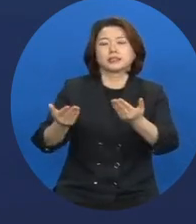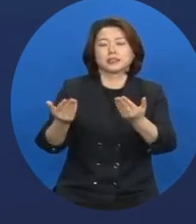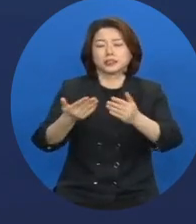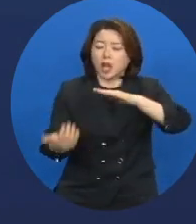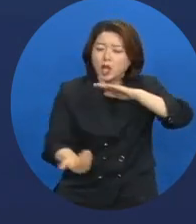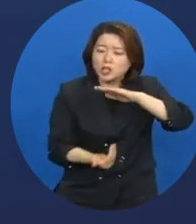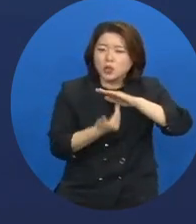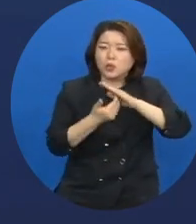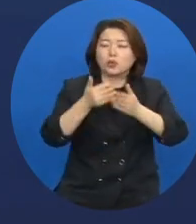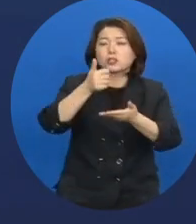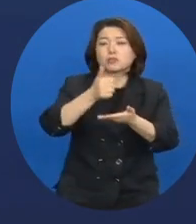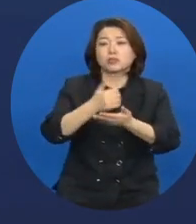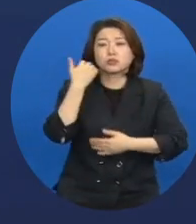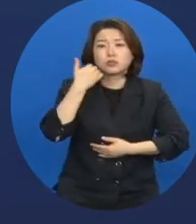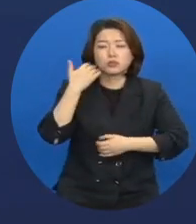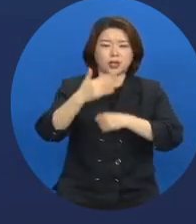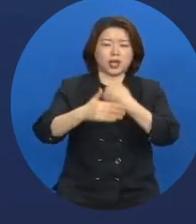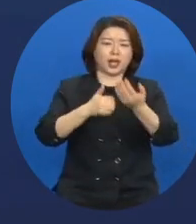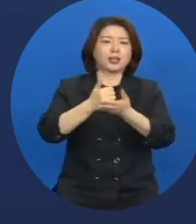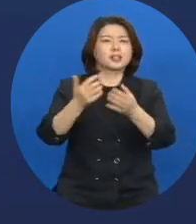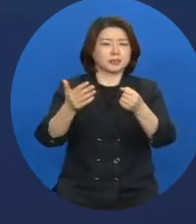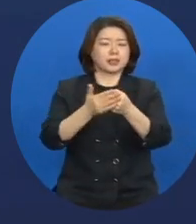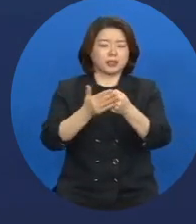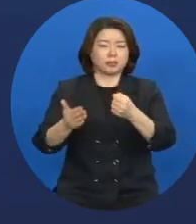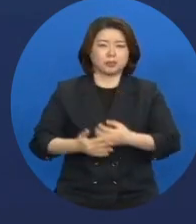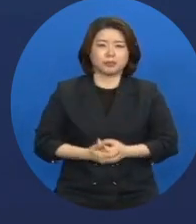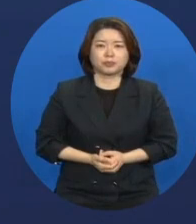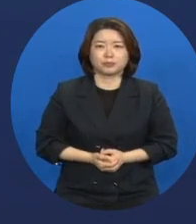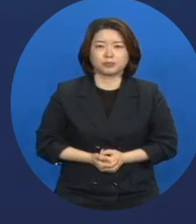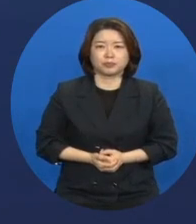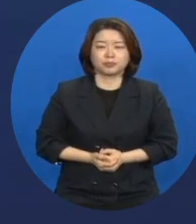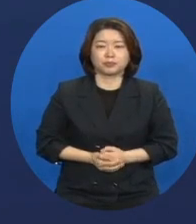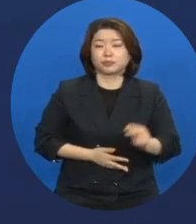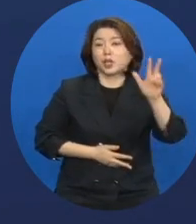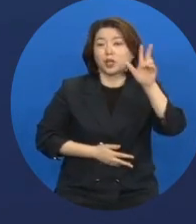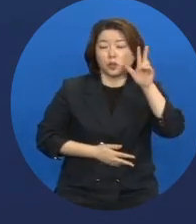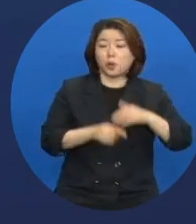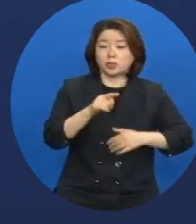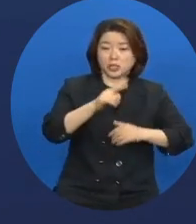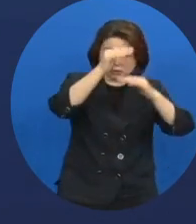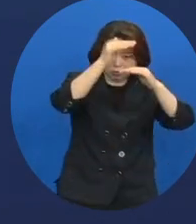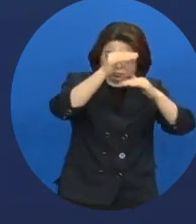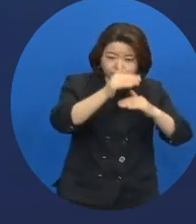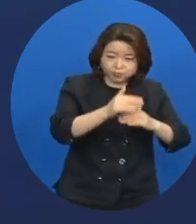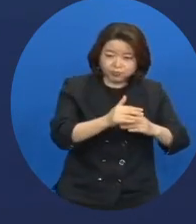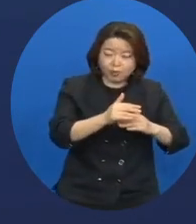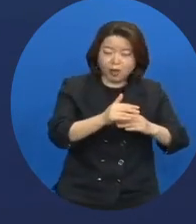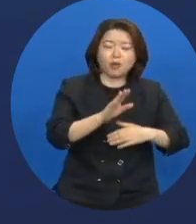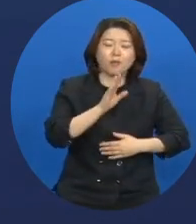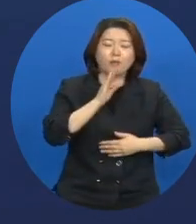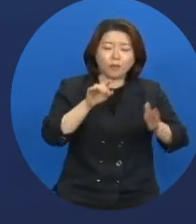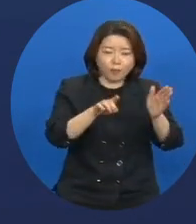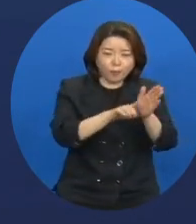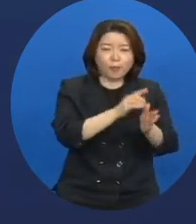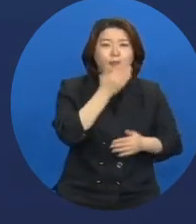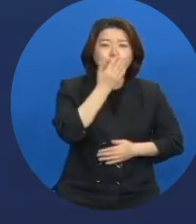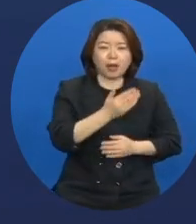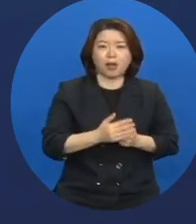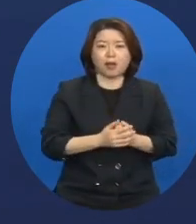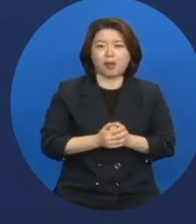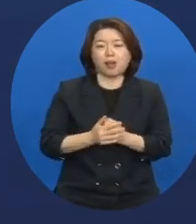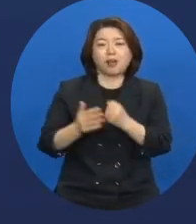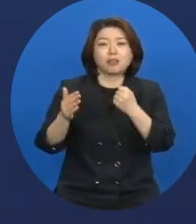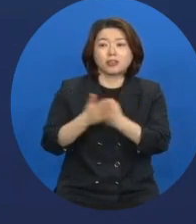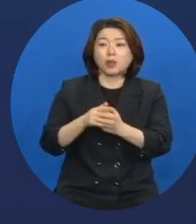이루실 분이 하나님이시기 때문입니다. 여호수아는 그 사실이 정말 믿어지니까 그러니까